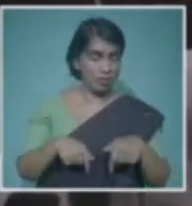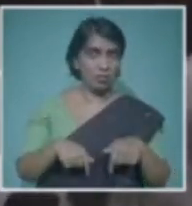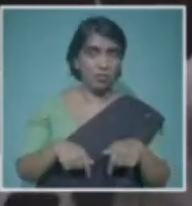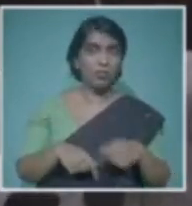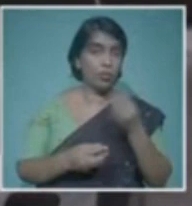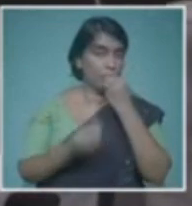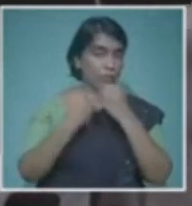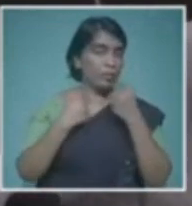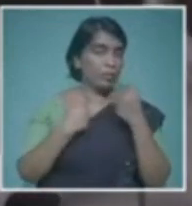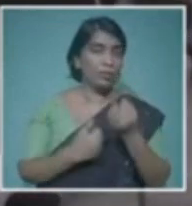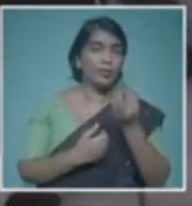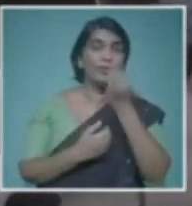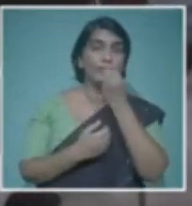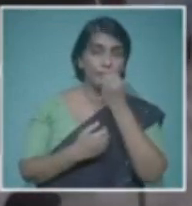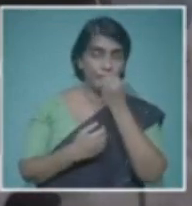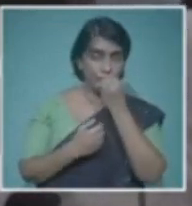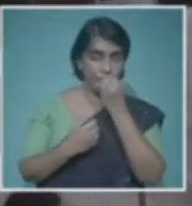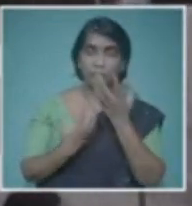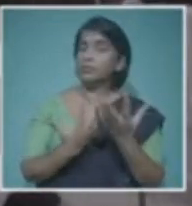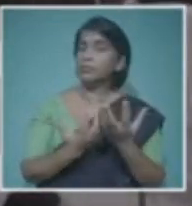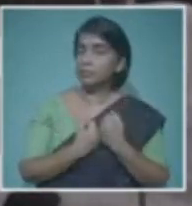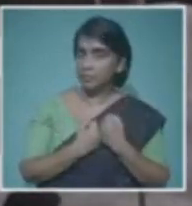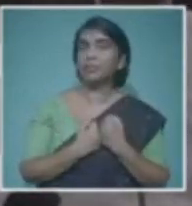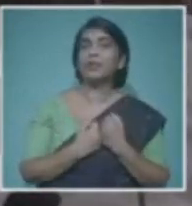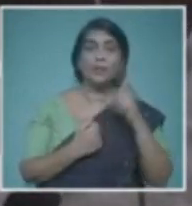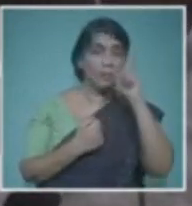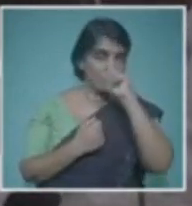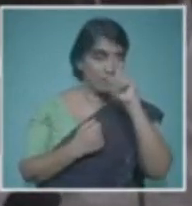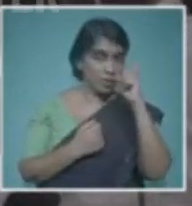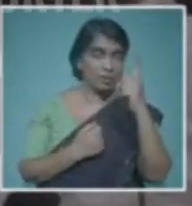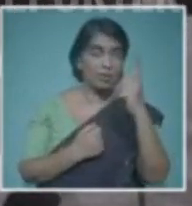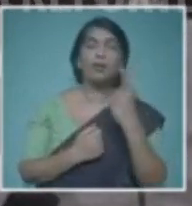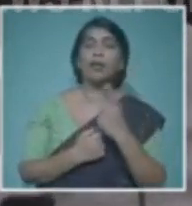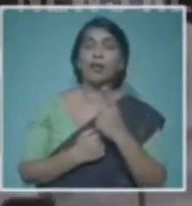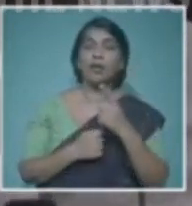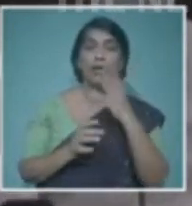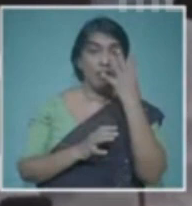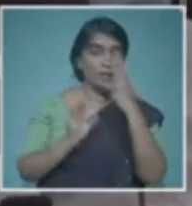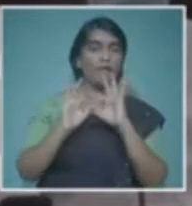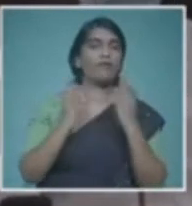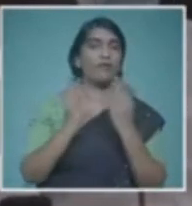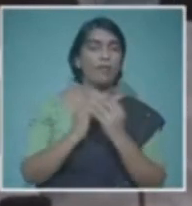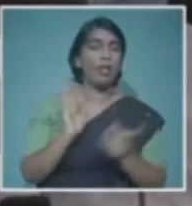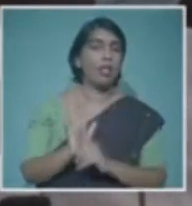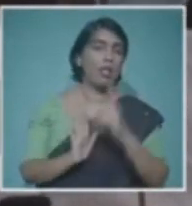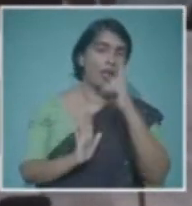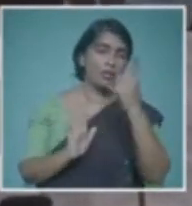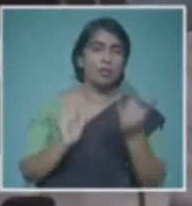අද වෙනකොට පෝෂ්‍යදායී ආහාර වේලක් ගැනීමට මාසෙකට 4 දෙනෙක්ගේ පවුලකට